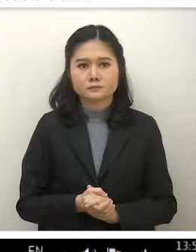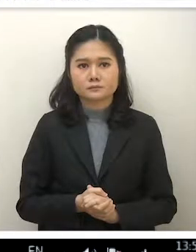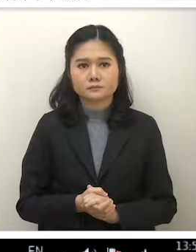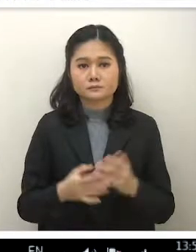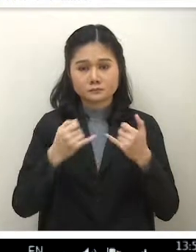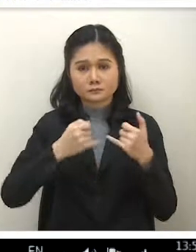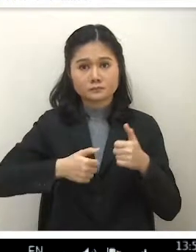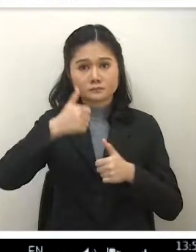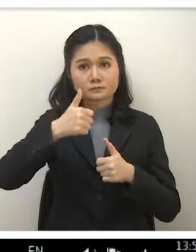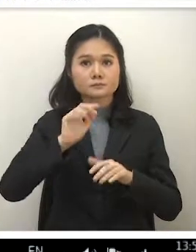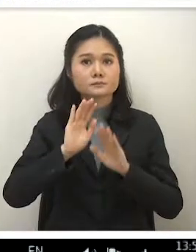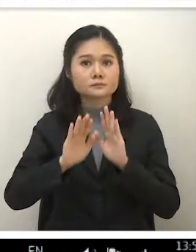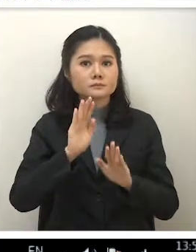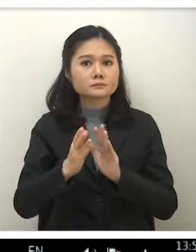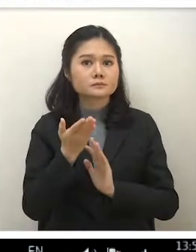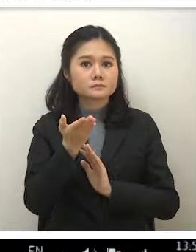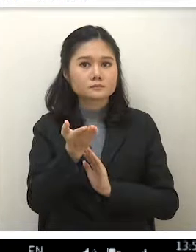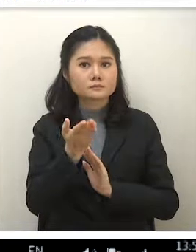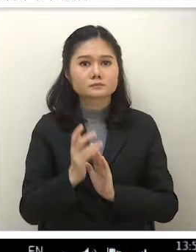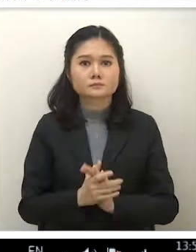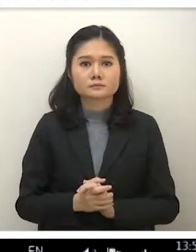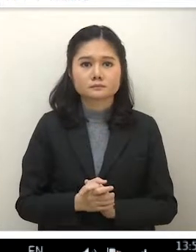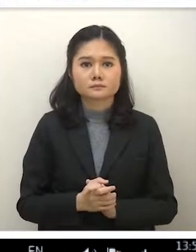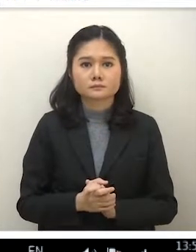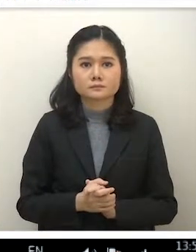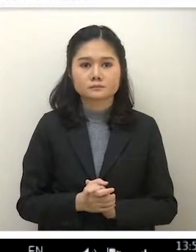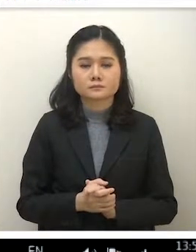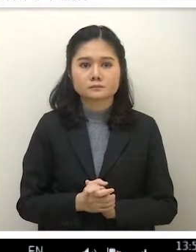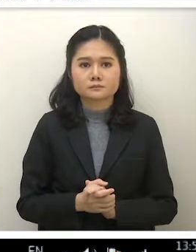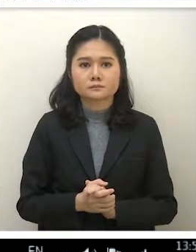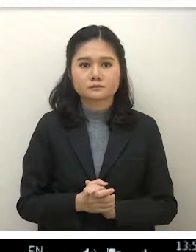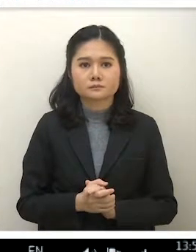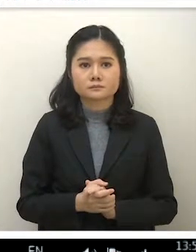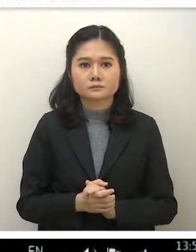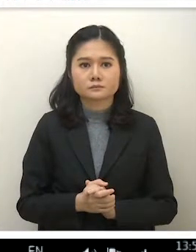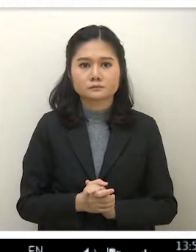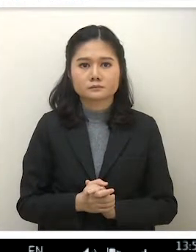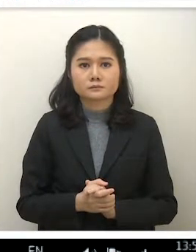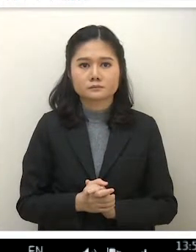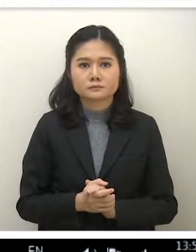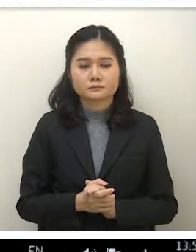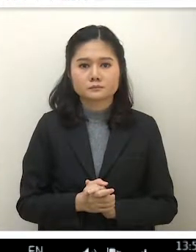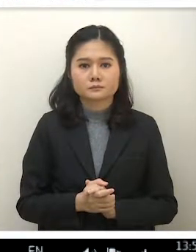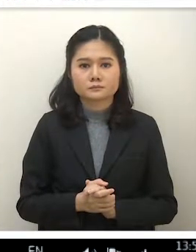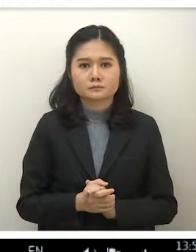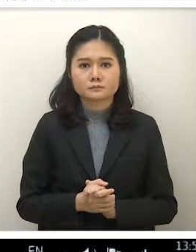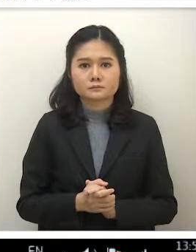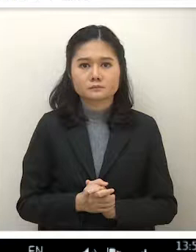เส้นที่ได้ก็จะเป็นประมาณนี้นะจากนั้นเราก็จะ